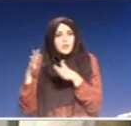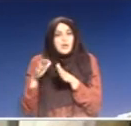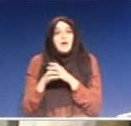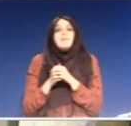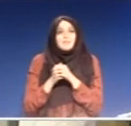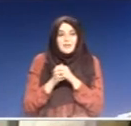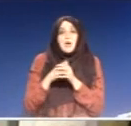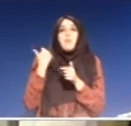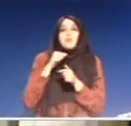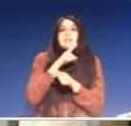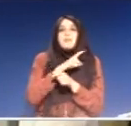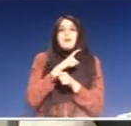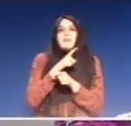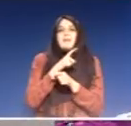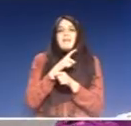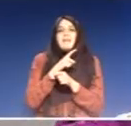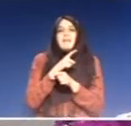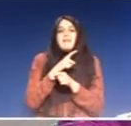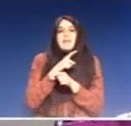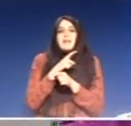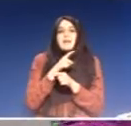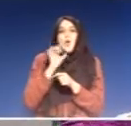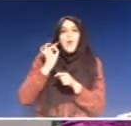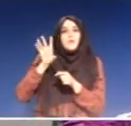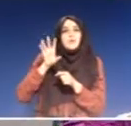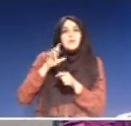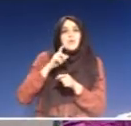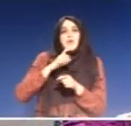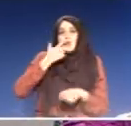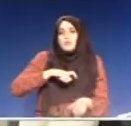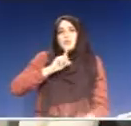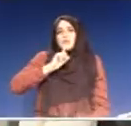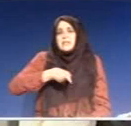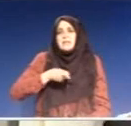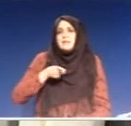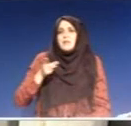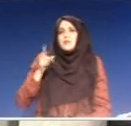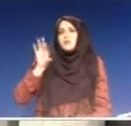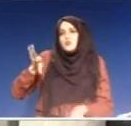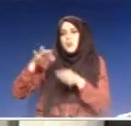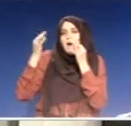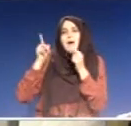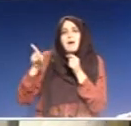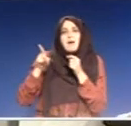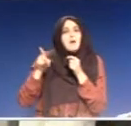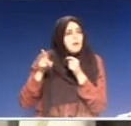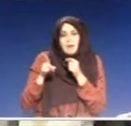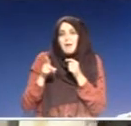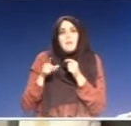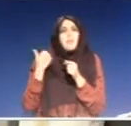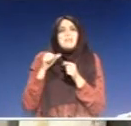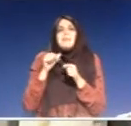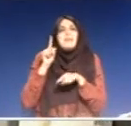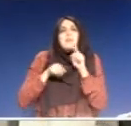عنده مصلحة شخصية مع ذاك الإنسان. طيب. ما هوش قريبة. طيب. بلك عنده نية باش هو يشتري قطعة أرض من هذاك